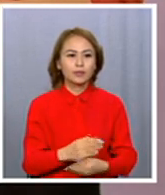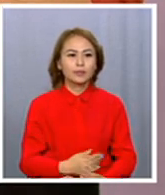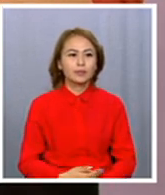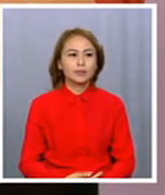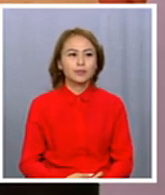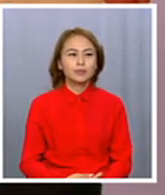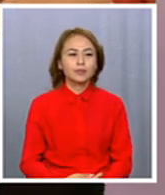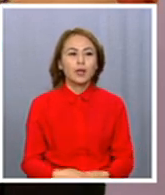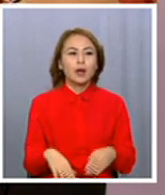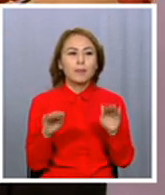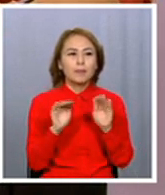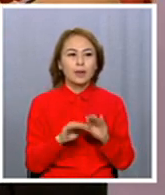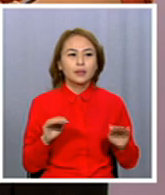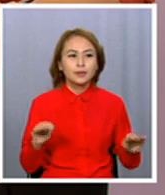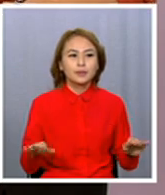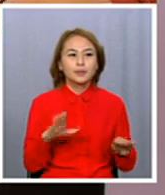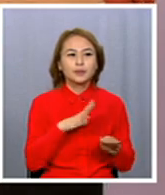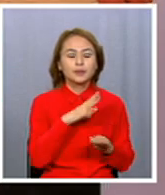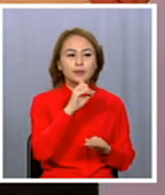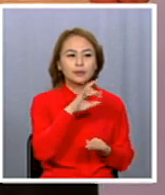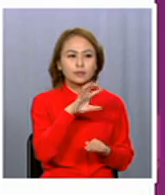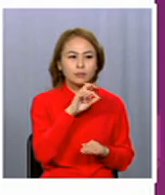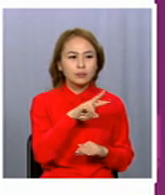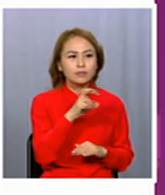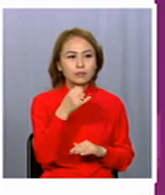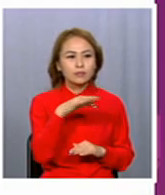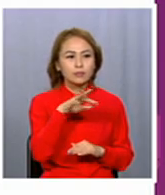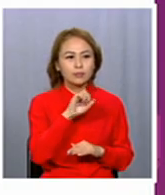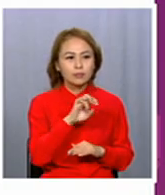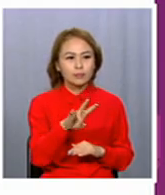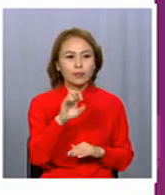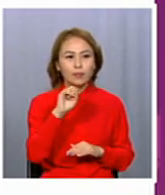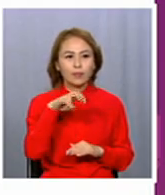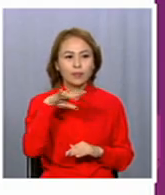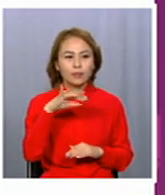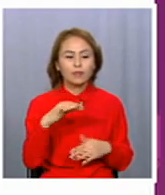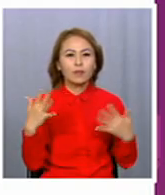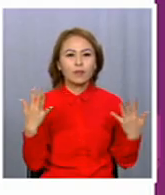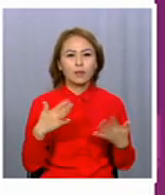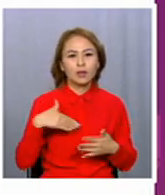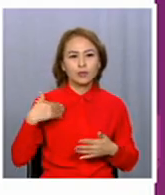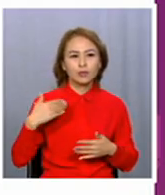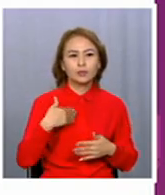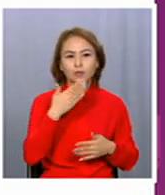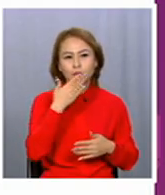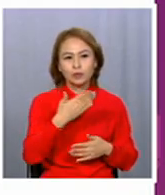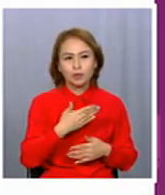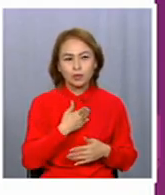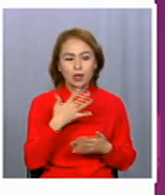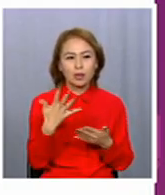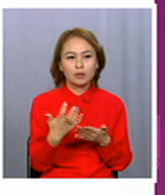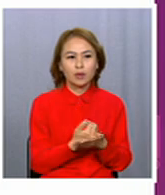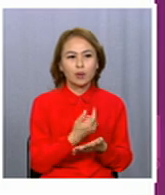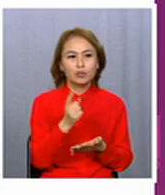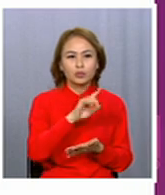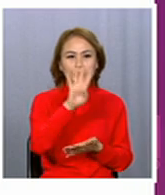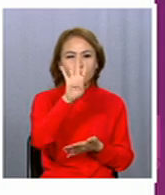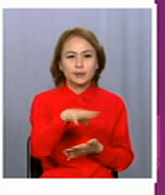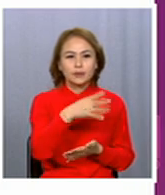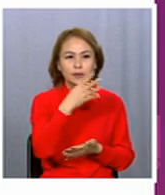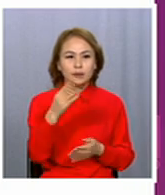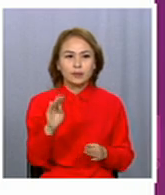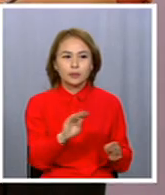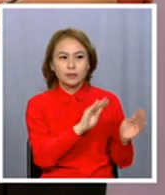орындайық. Балалар, Ербол, Айман, Әли қандай жемісті ұнататынын анықтау үшін кестеде берілген өрнектердің